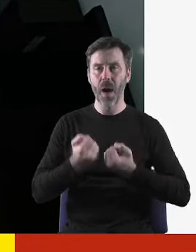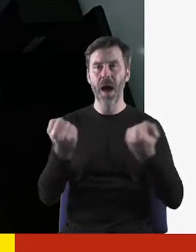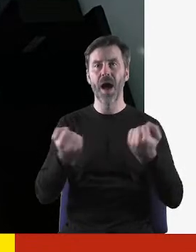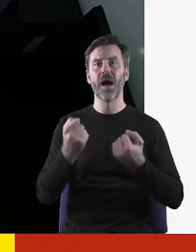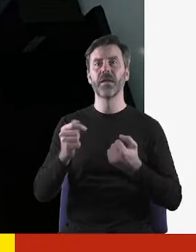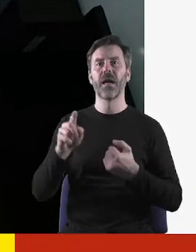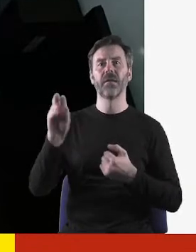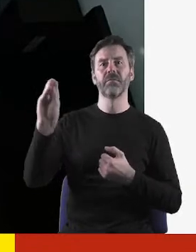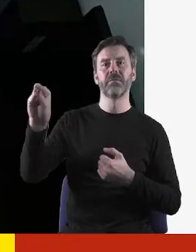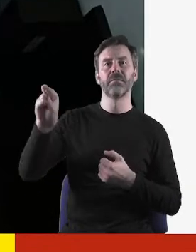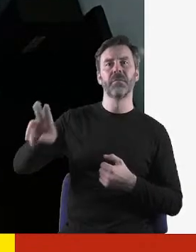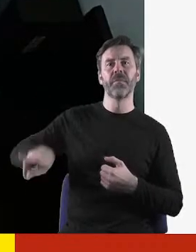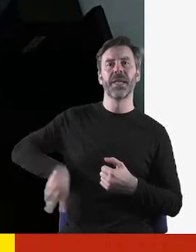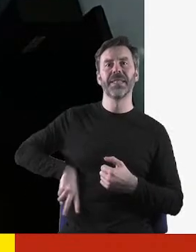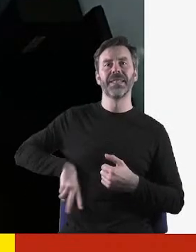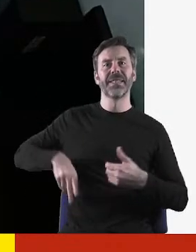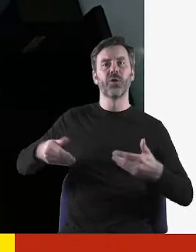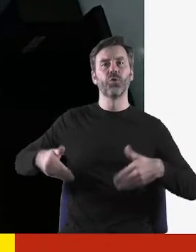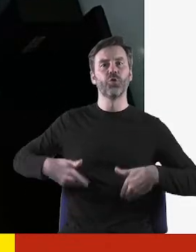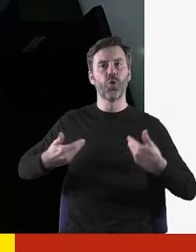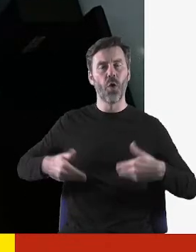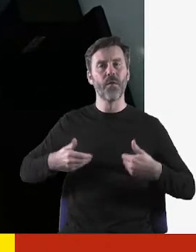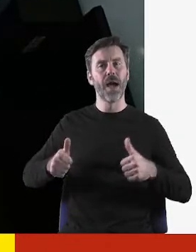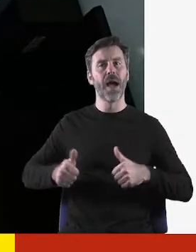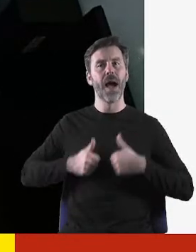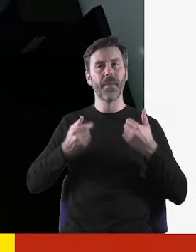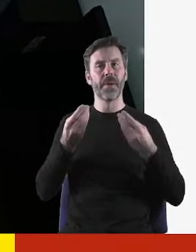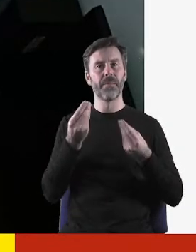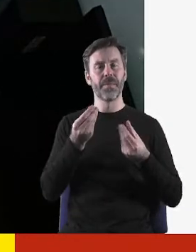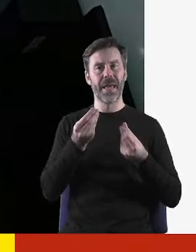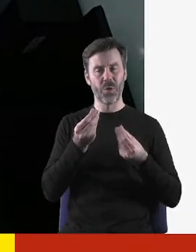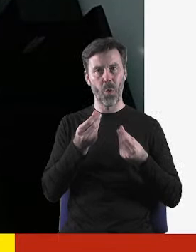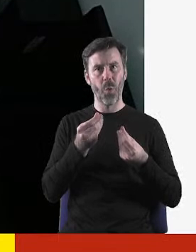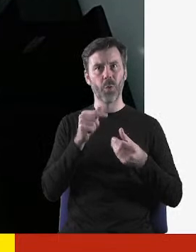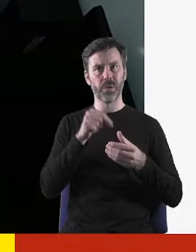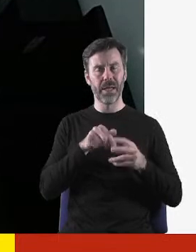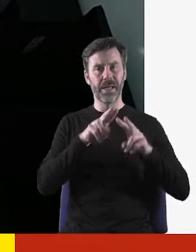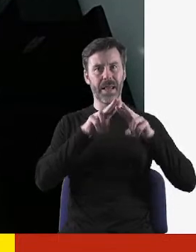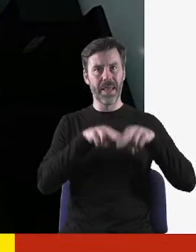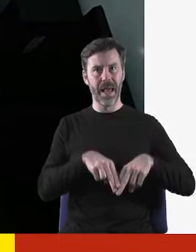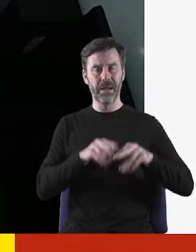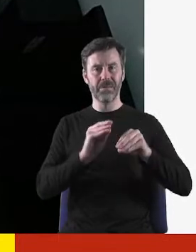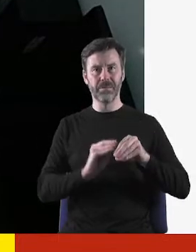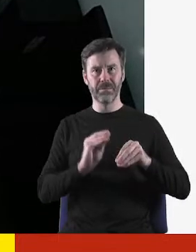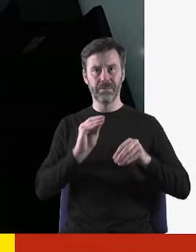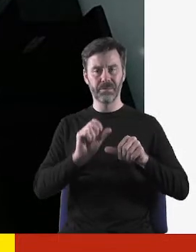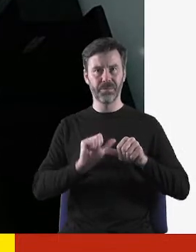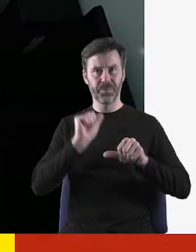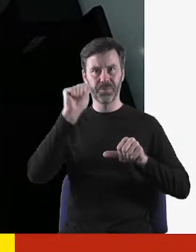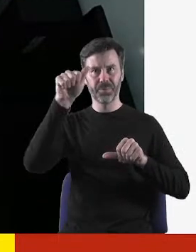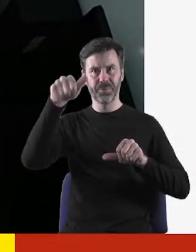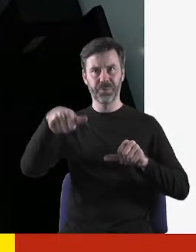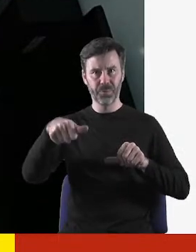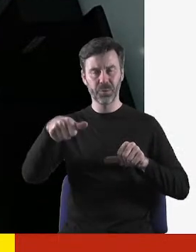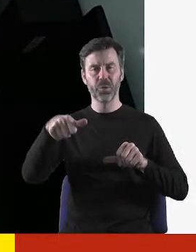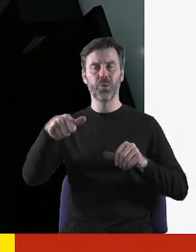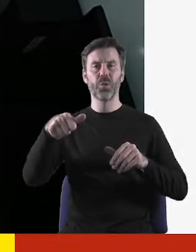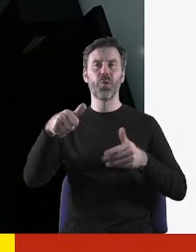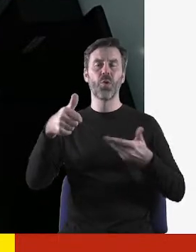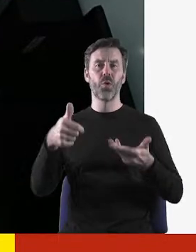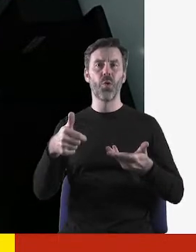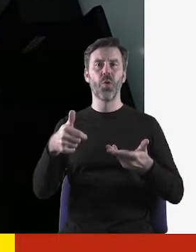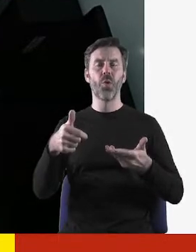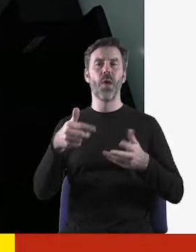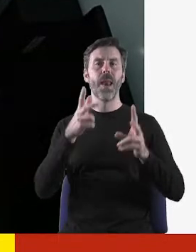Ministerstwie Zdrowia po to, aby nastąpiło przerzucenie tych wydatków do końca, a przynajmniej